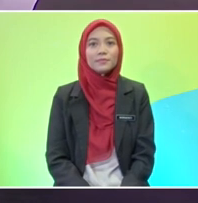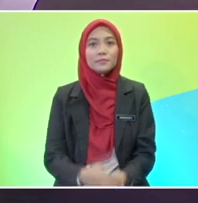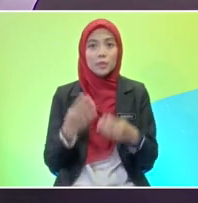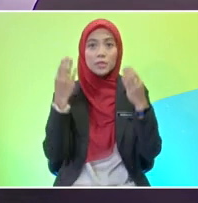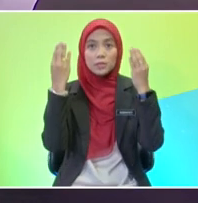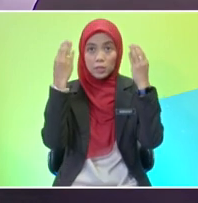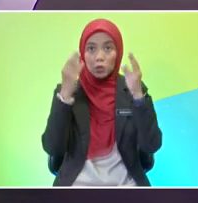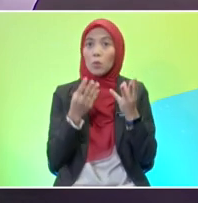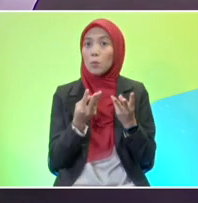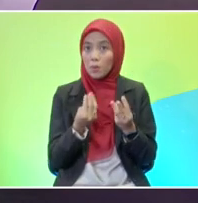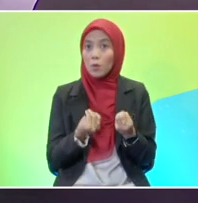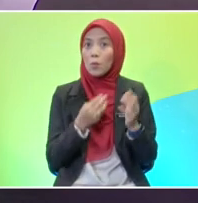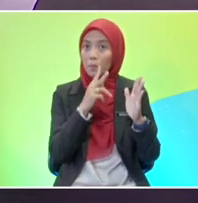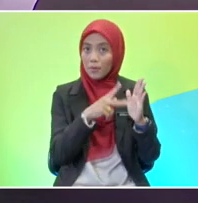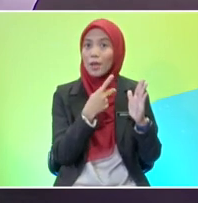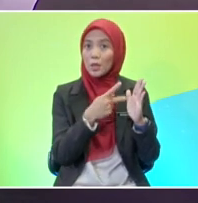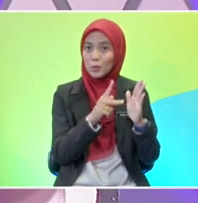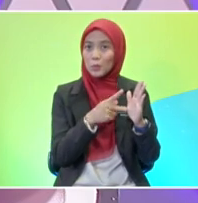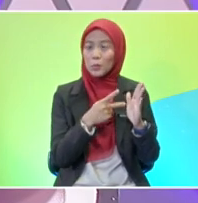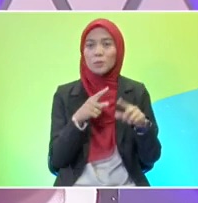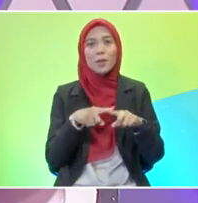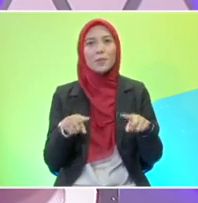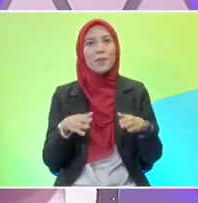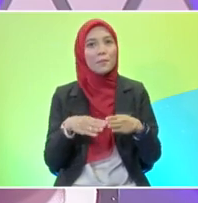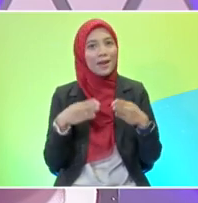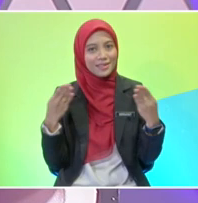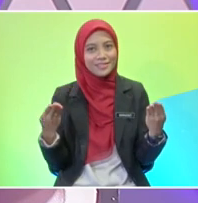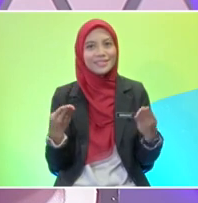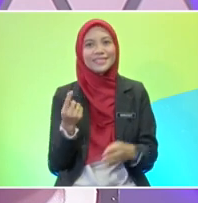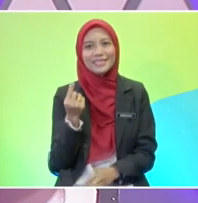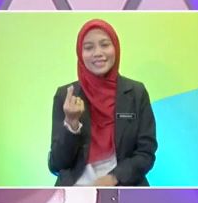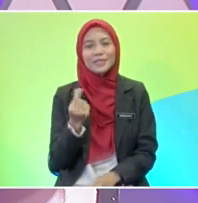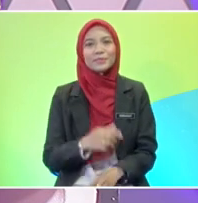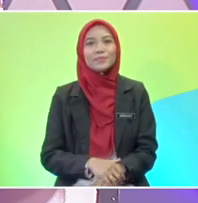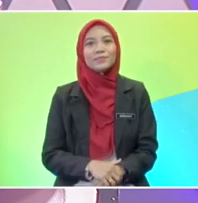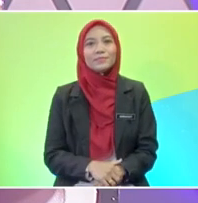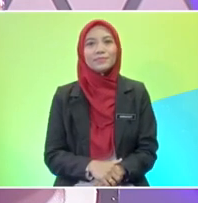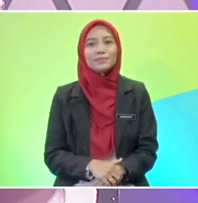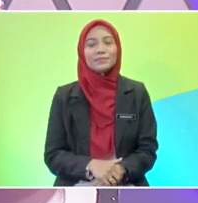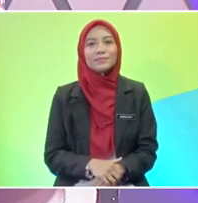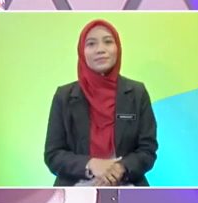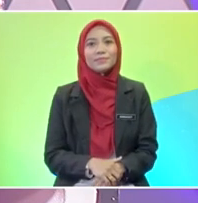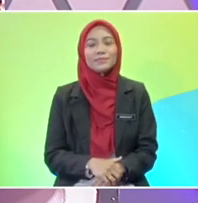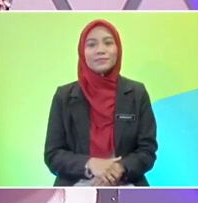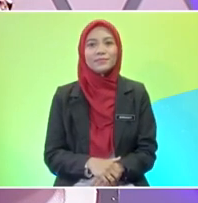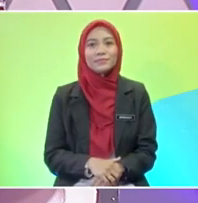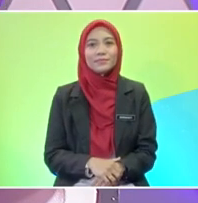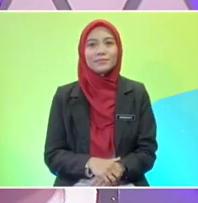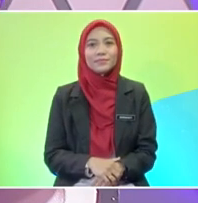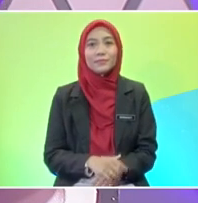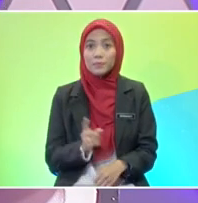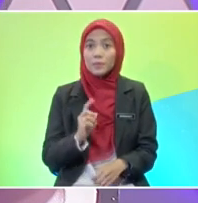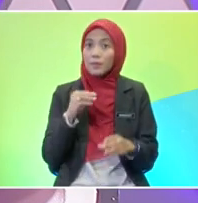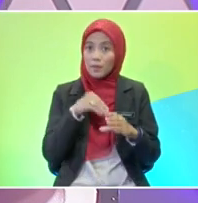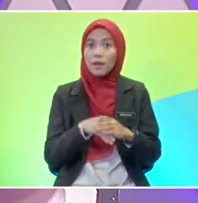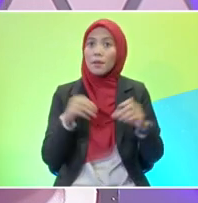Bukalah berpantun tapi ndak berbahasa sedikit di sini ya Oke ini kita katakan dengan anime merentas kurikulum yang mana